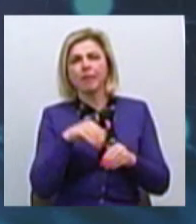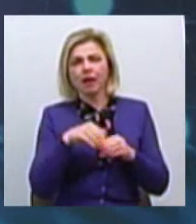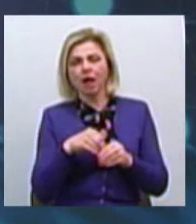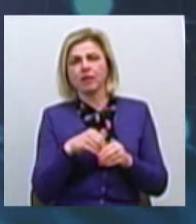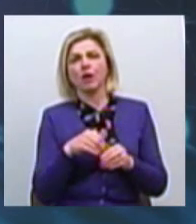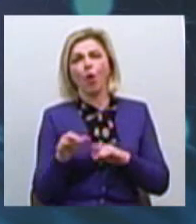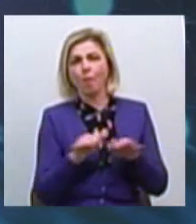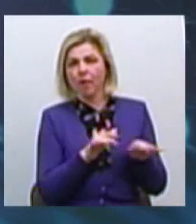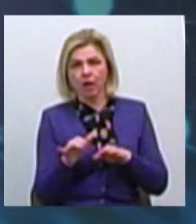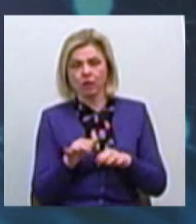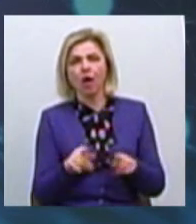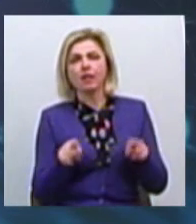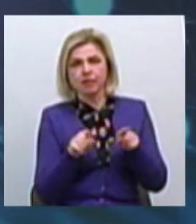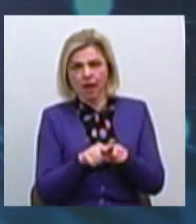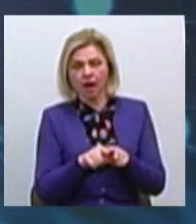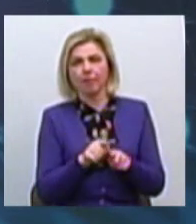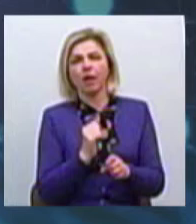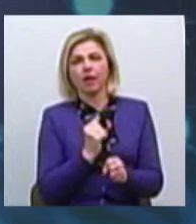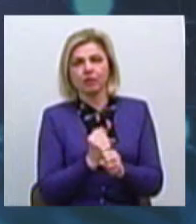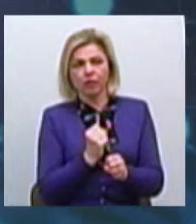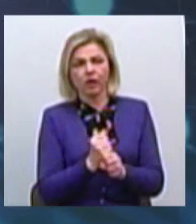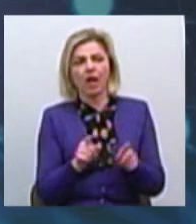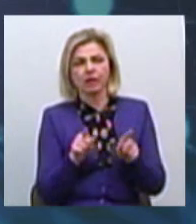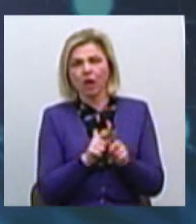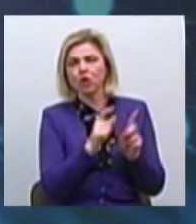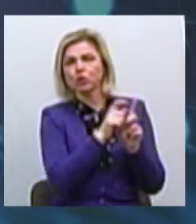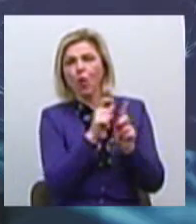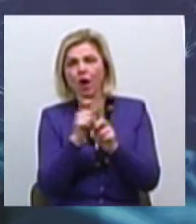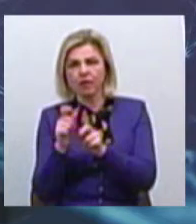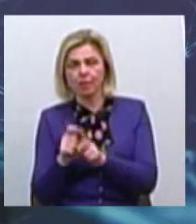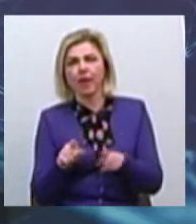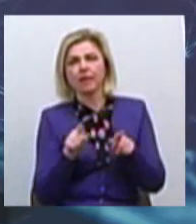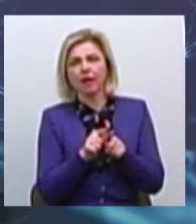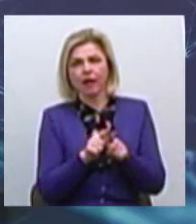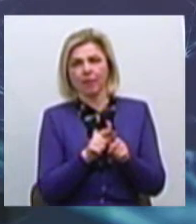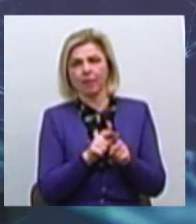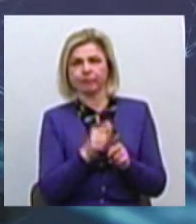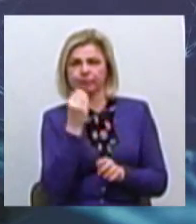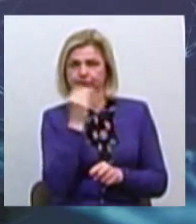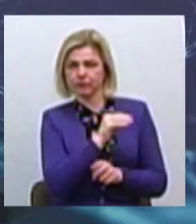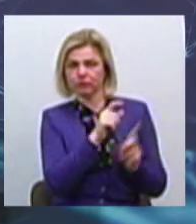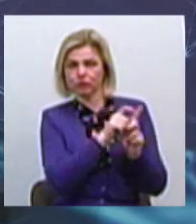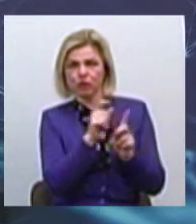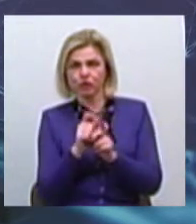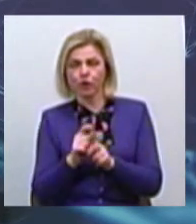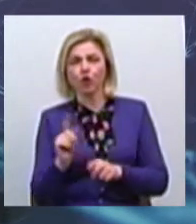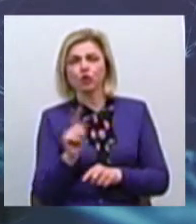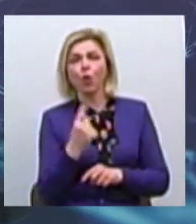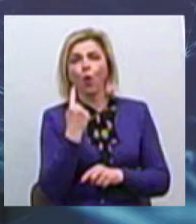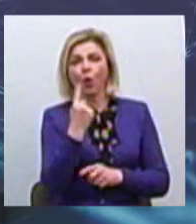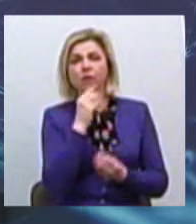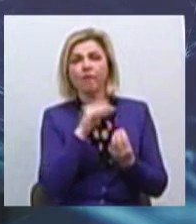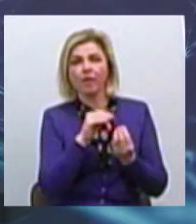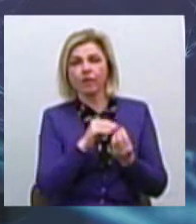таким образом, оперируя такими слоганами, оперируя такими мессенджерами, что одним и тем же